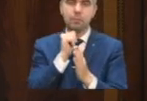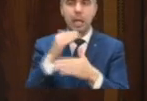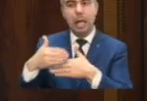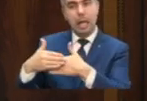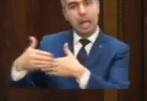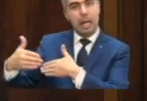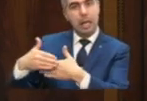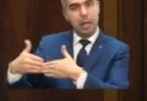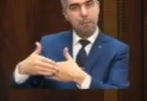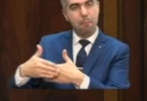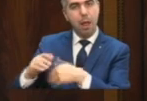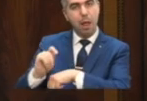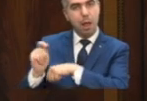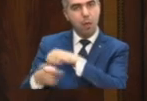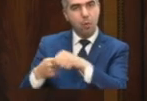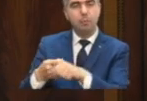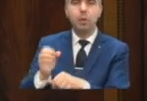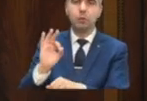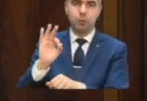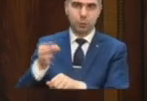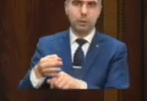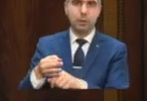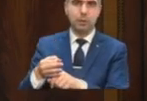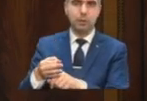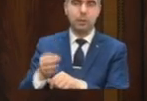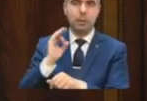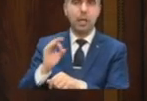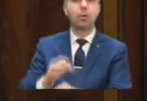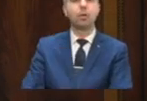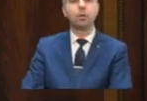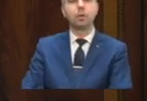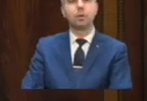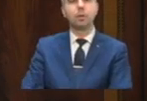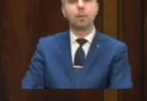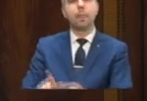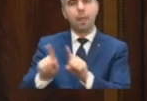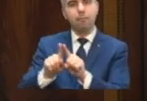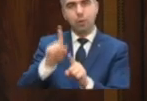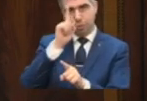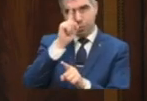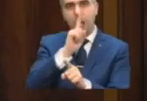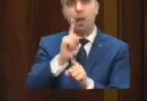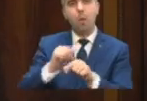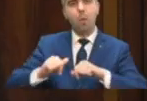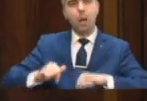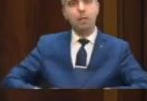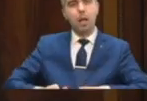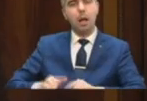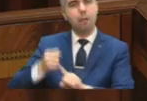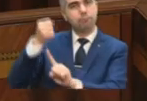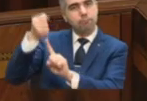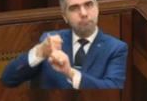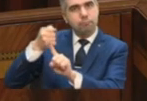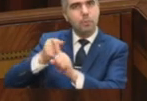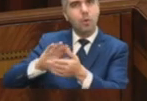الدواوير والمناطق التي تعرف ضغطا عمرانيا. وستواصل الوزارة طبعا الجهود